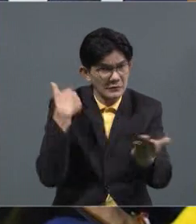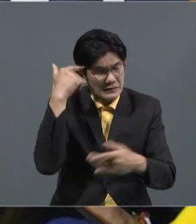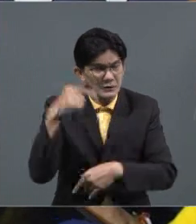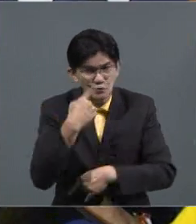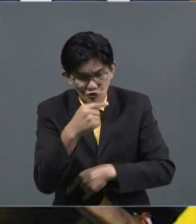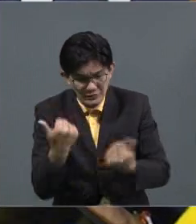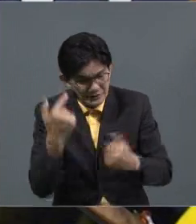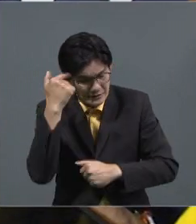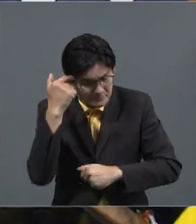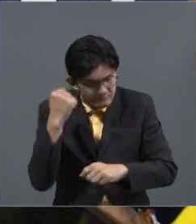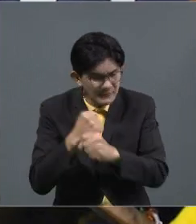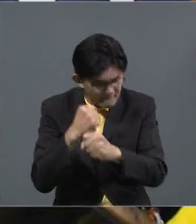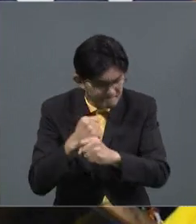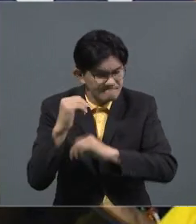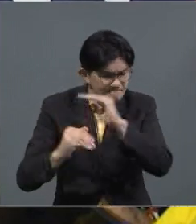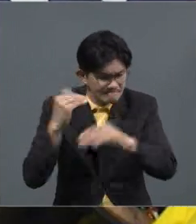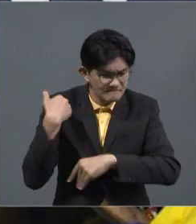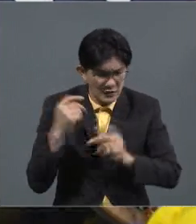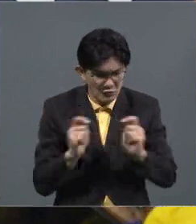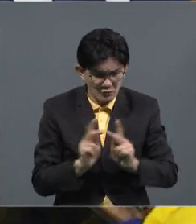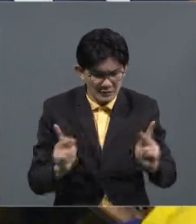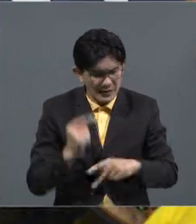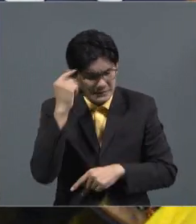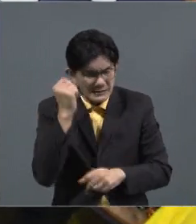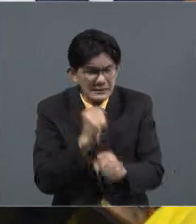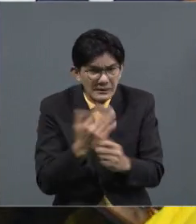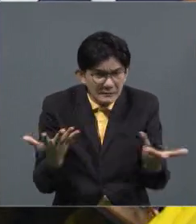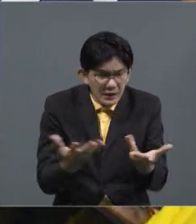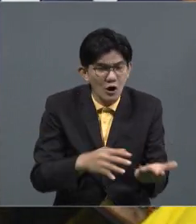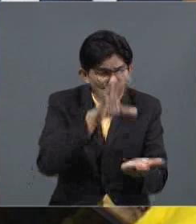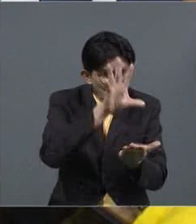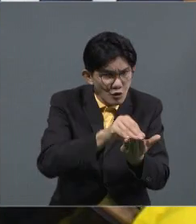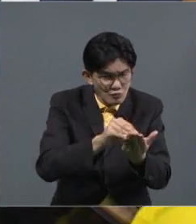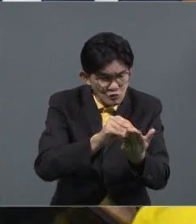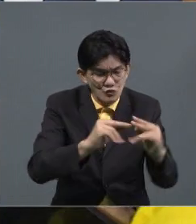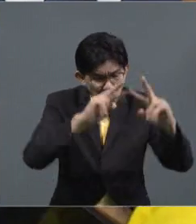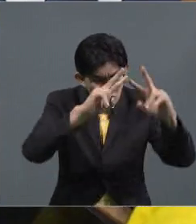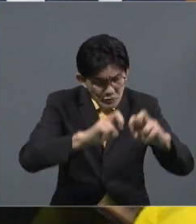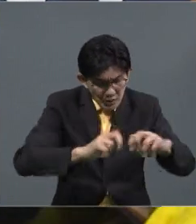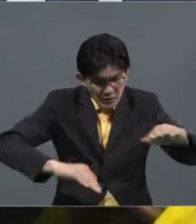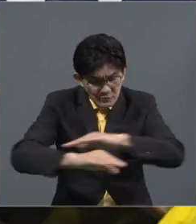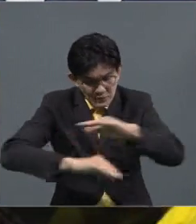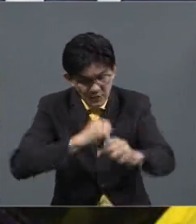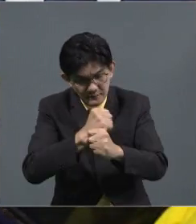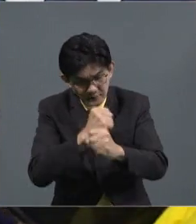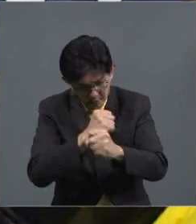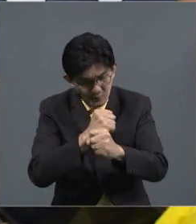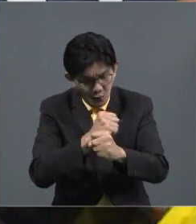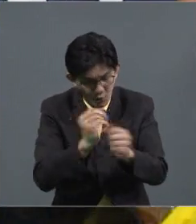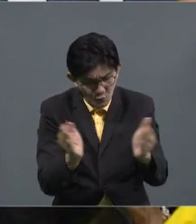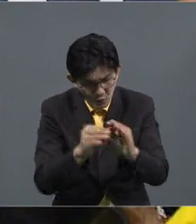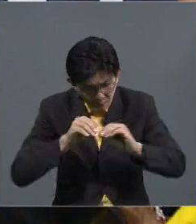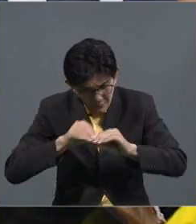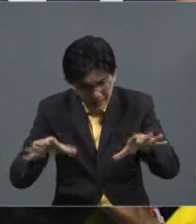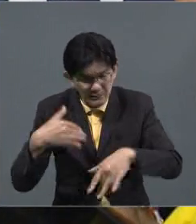วันนี้อนุกรรมการเราทำได้มากสุดคือหาข้อมูลงานวิจัยครั้งนั้นหาพยานหลักฐานต่างๆที่เป็นองค์ประกอบของการแพร่ระบา